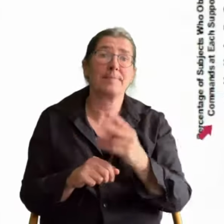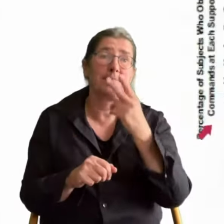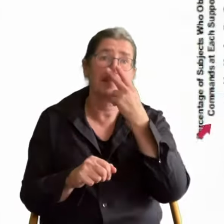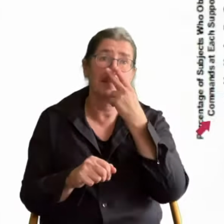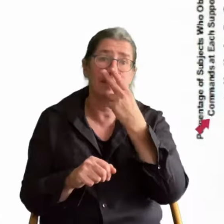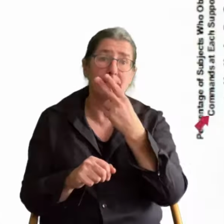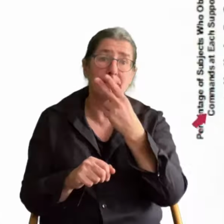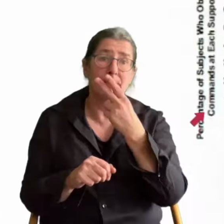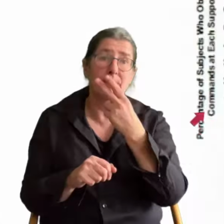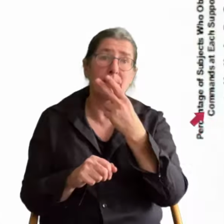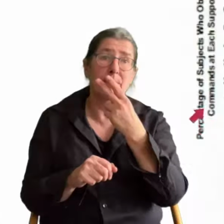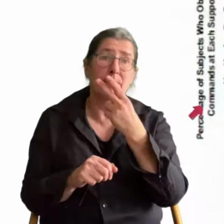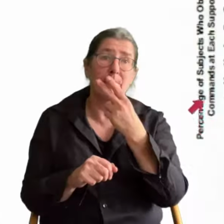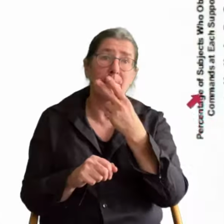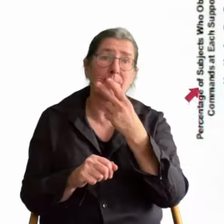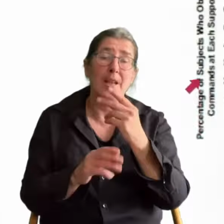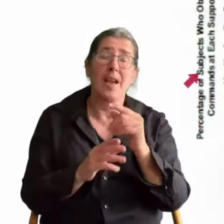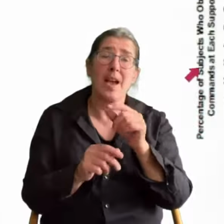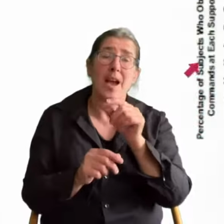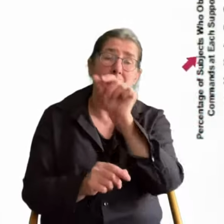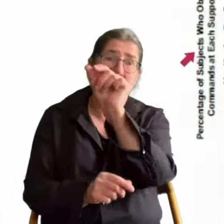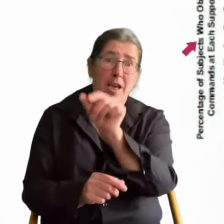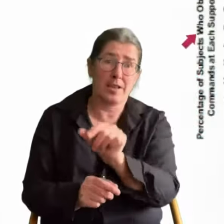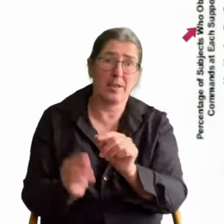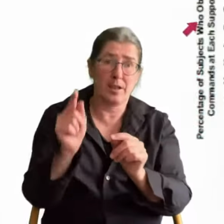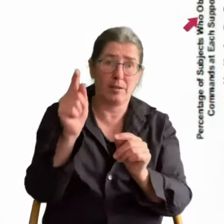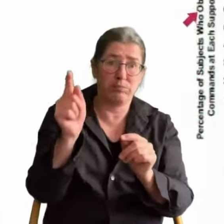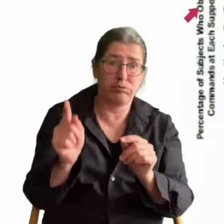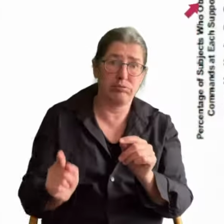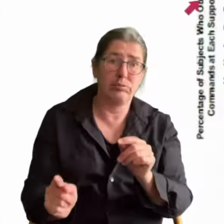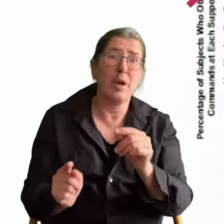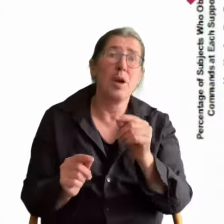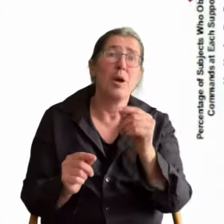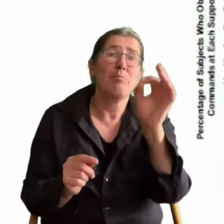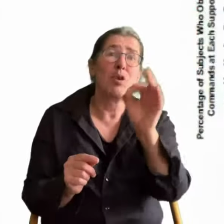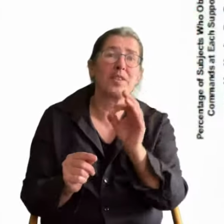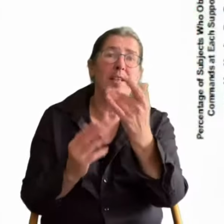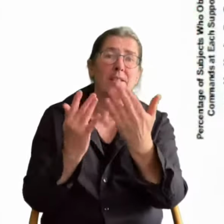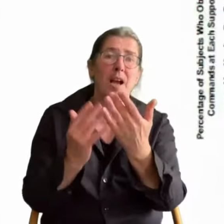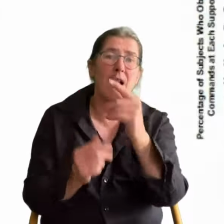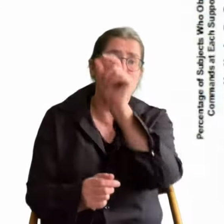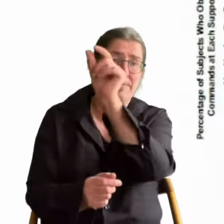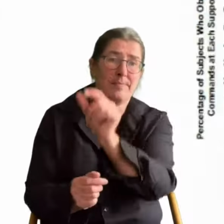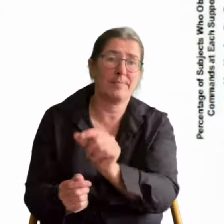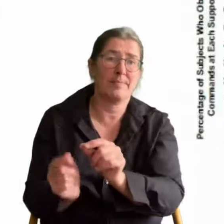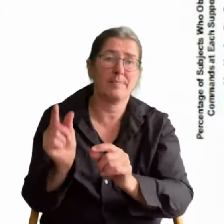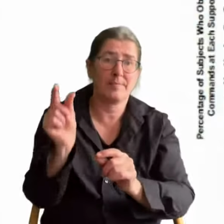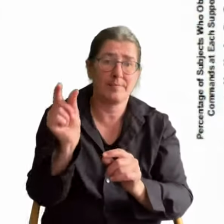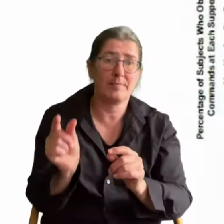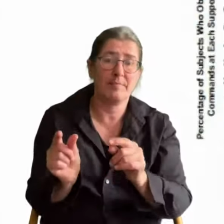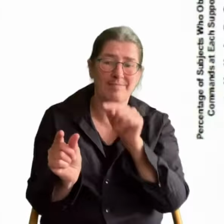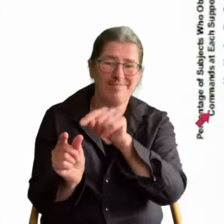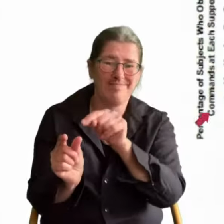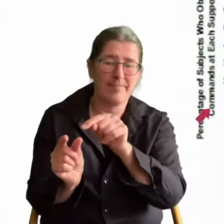ihr auf der rechten seite die prozentzahl der